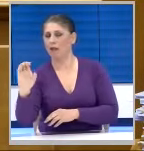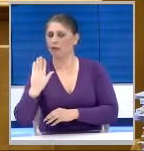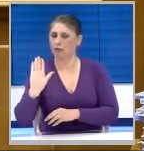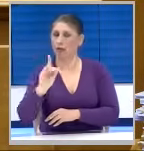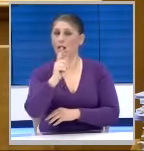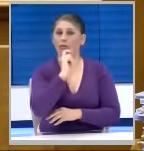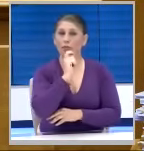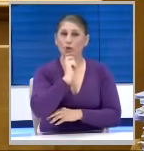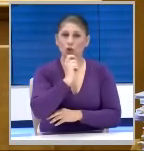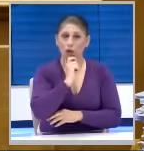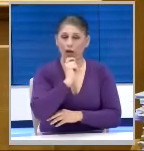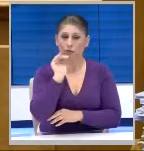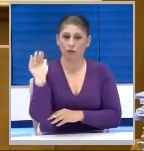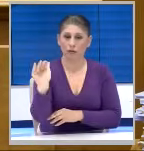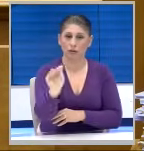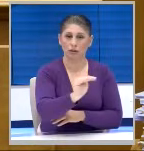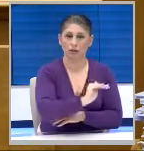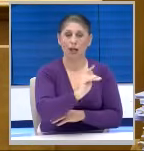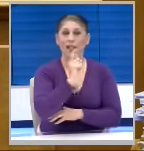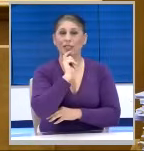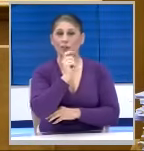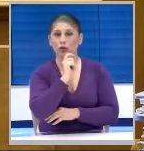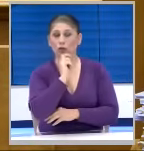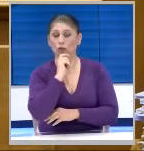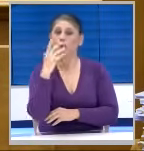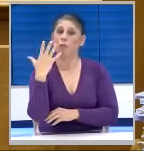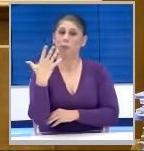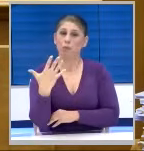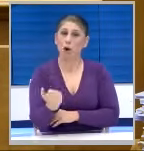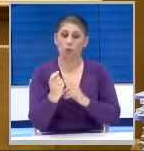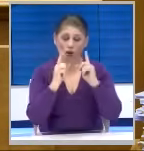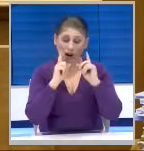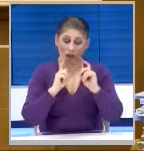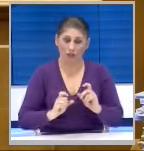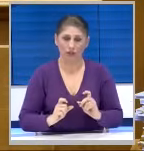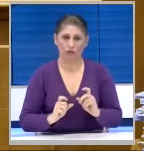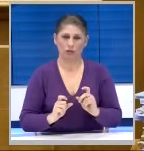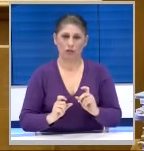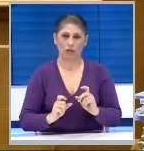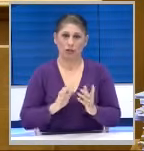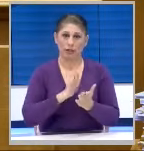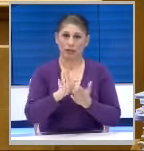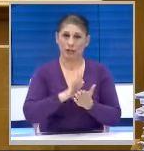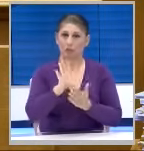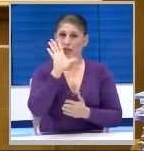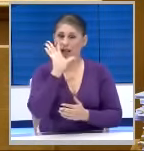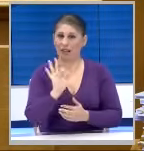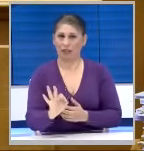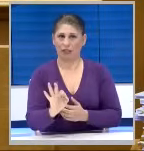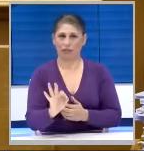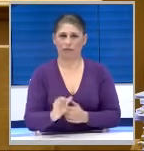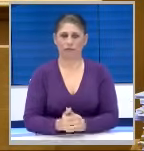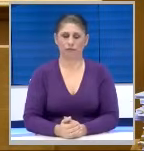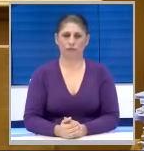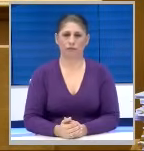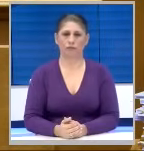τους δημοσιογράφους τους δημοσιογράφους που έχουν καθήκον να δημοσιεύουν την αλήθεια παρακαλώ ολοκληρώστε μ